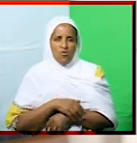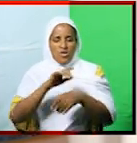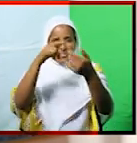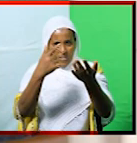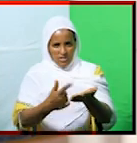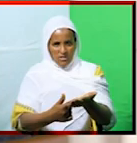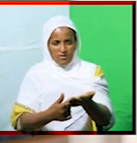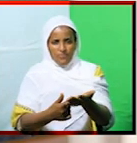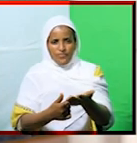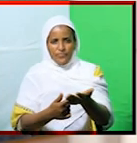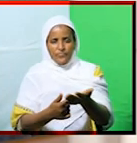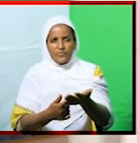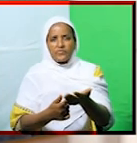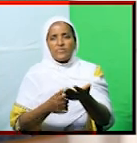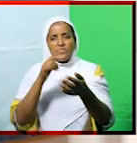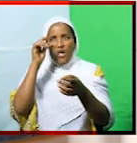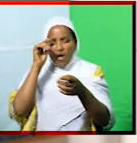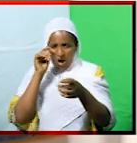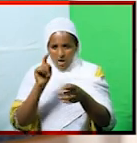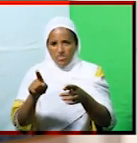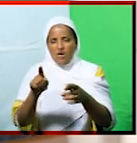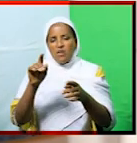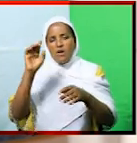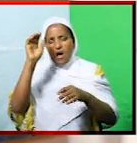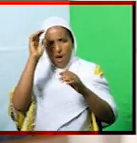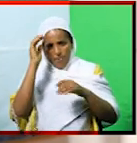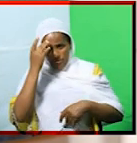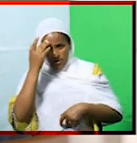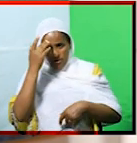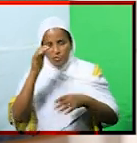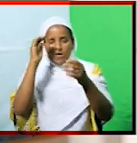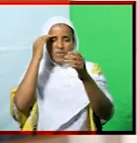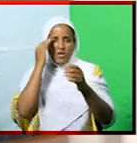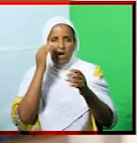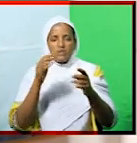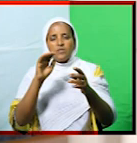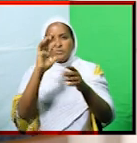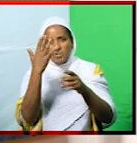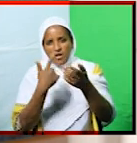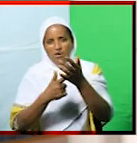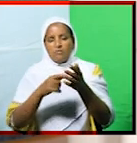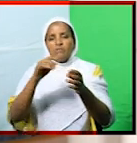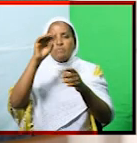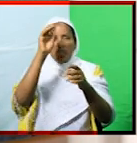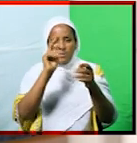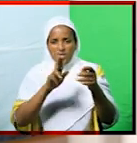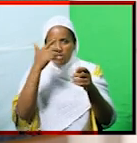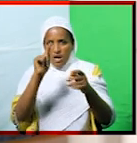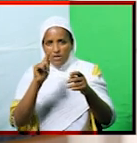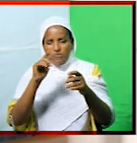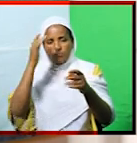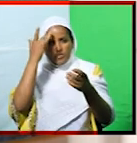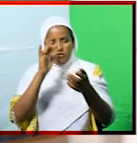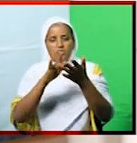ማለት ሲባል ቅዱስ ቄርሎስ እንደተረጎመ ሰውም አምላክም የሆነ ማለት ነው።